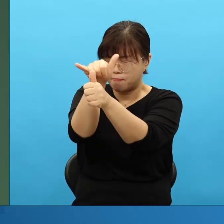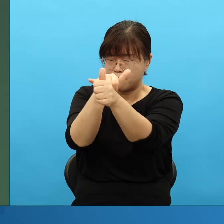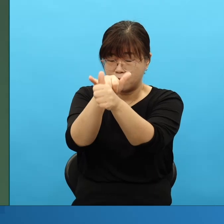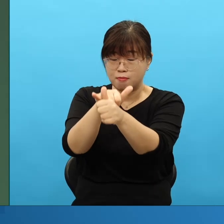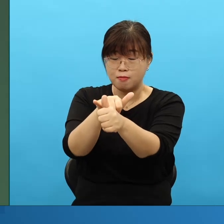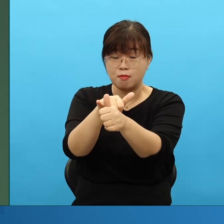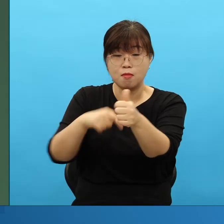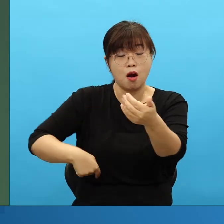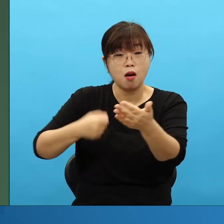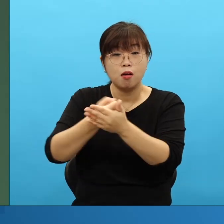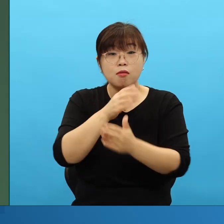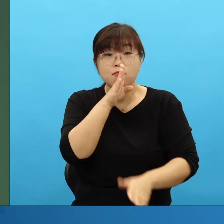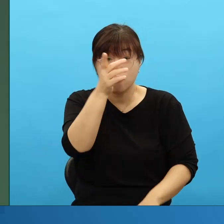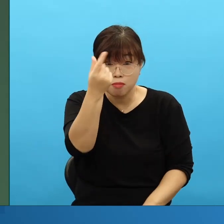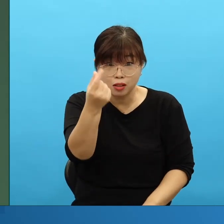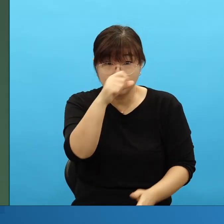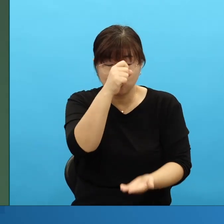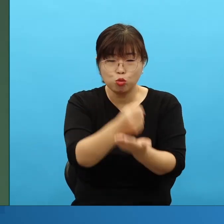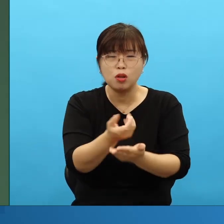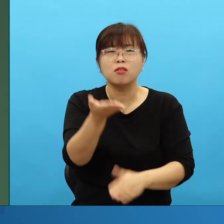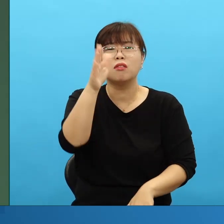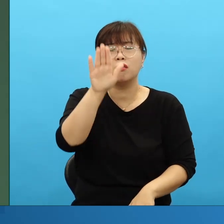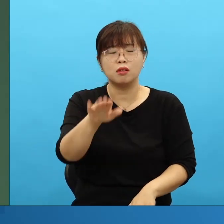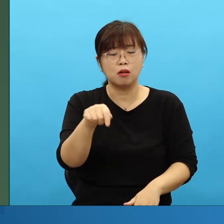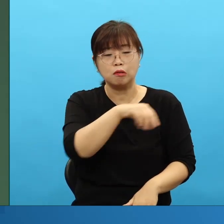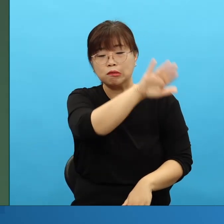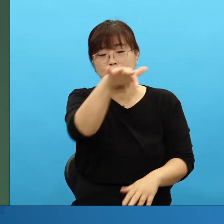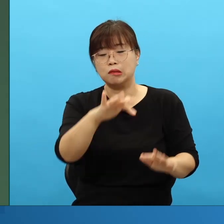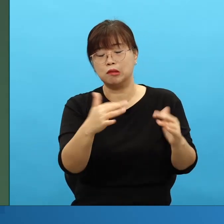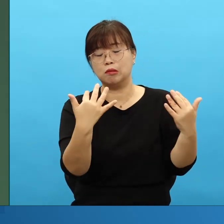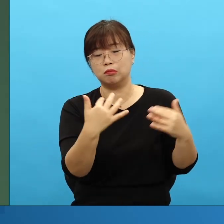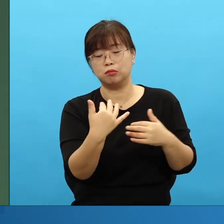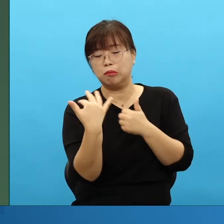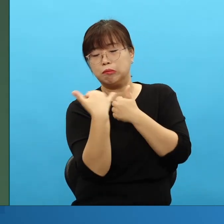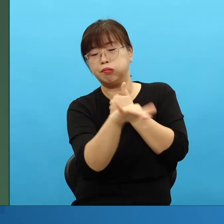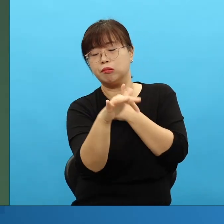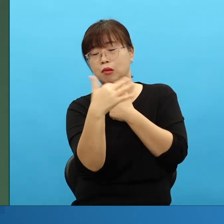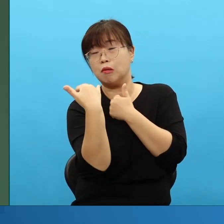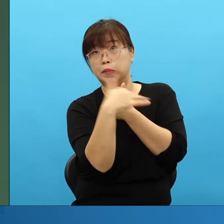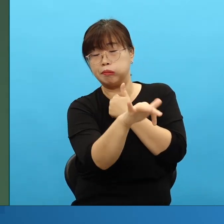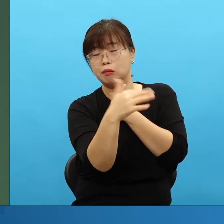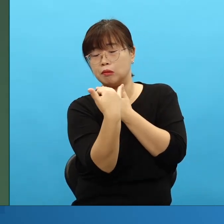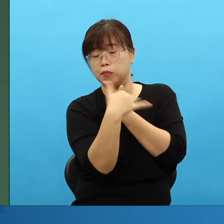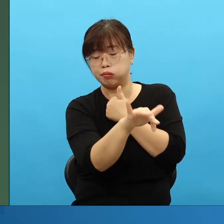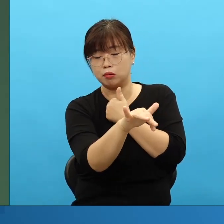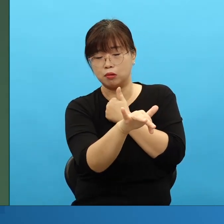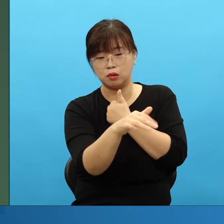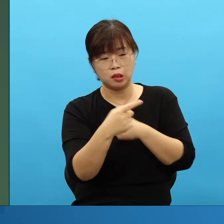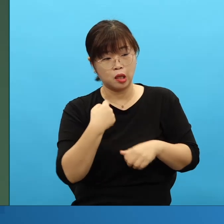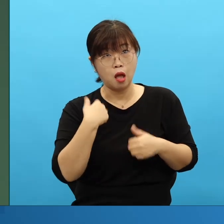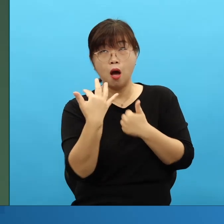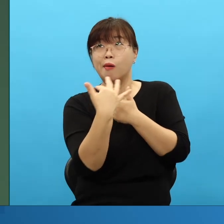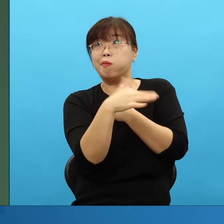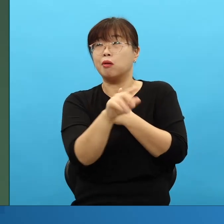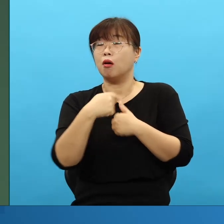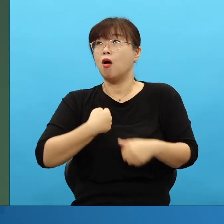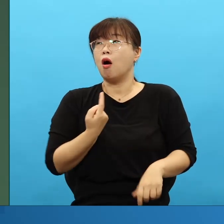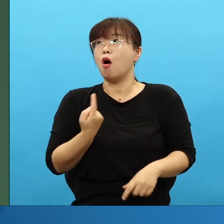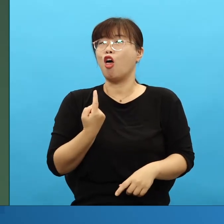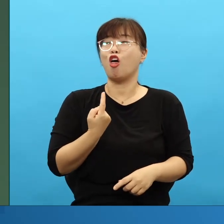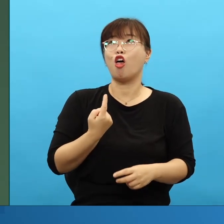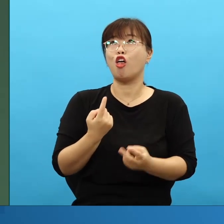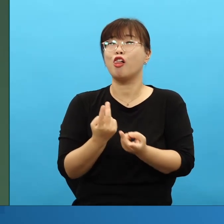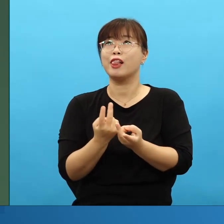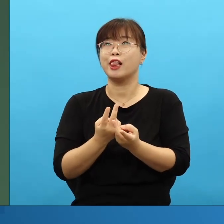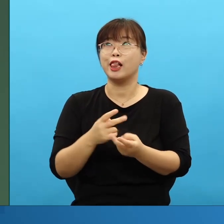fled. 오병 이어 그 가지고 기적이 났잖아요. 그 얻어먹은 사람들 다 도망갔어요. We said Jesus performed miracles